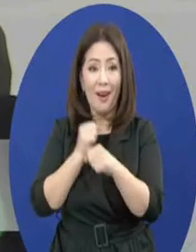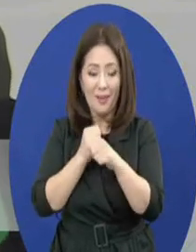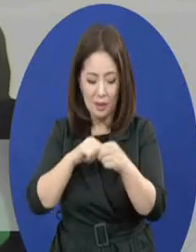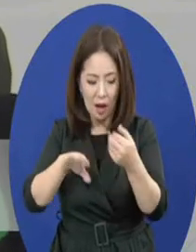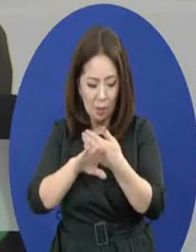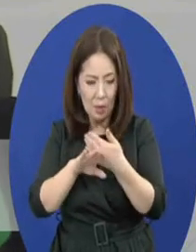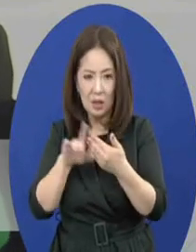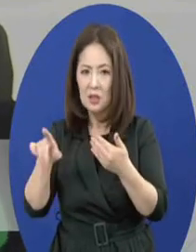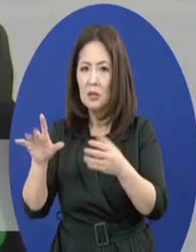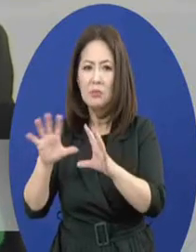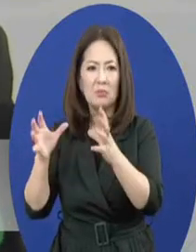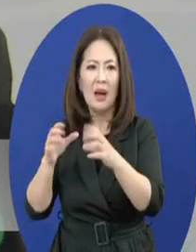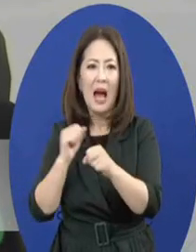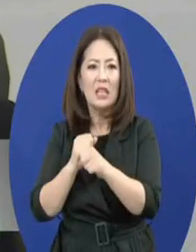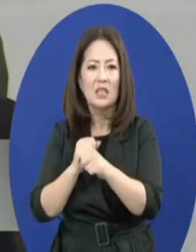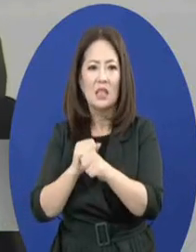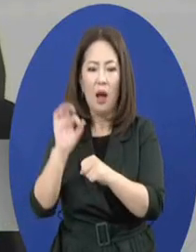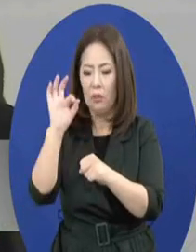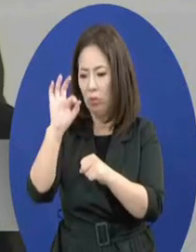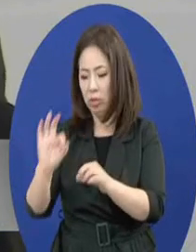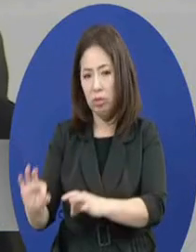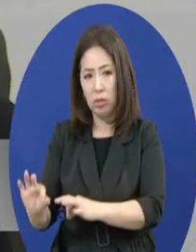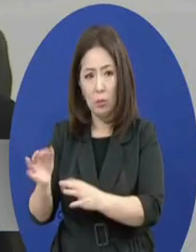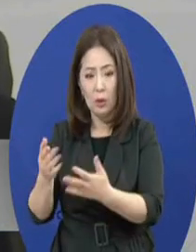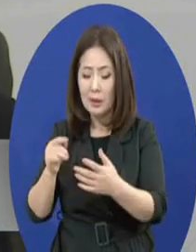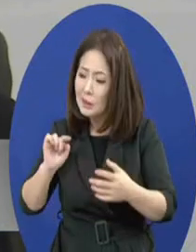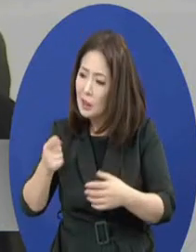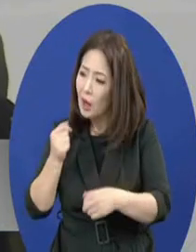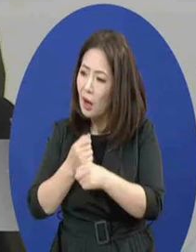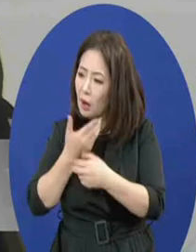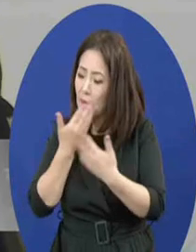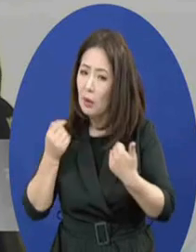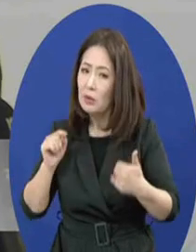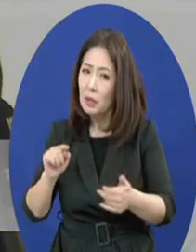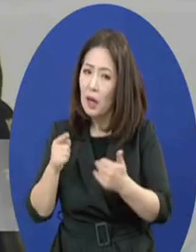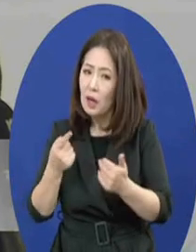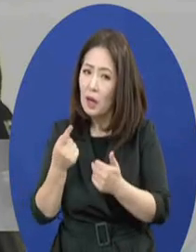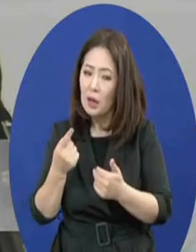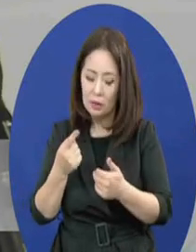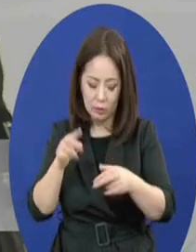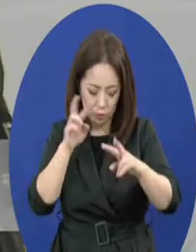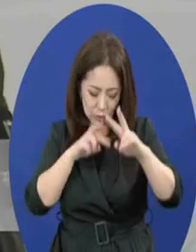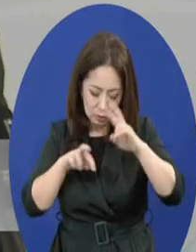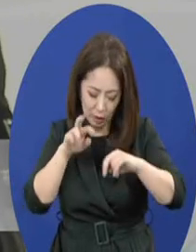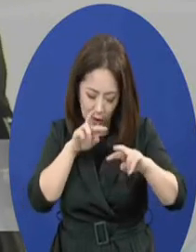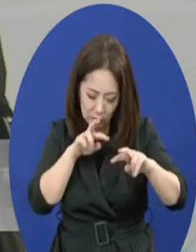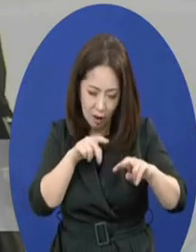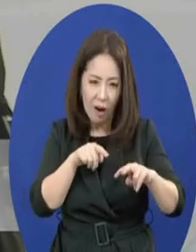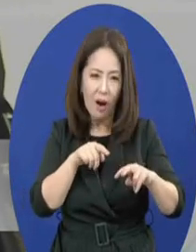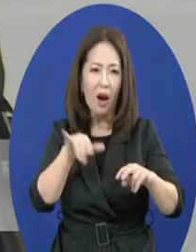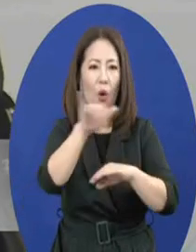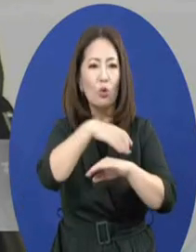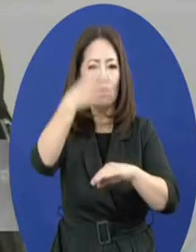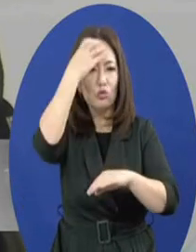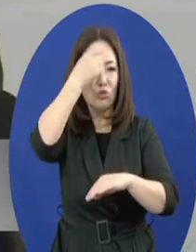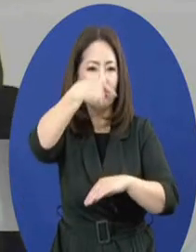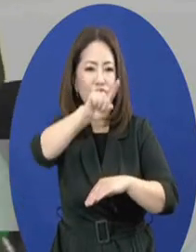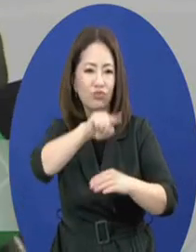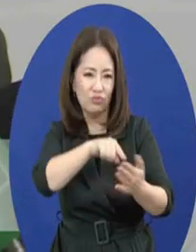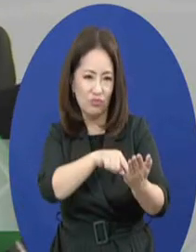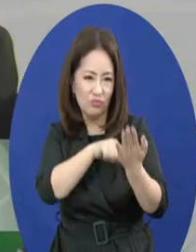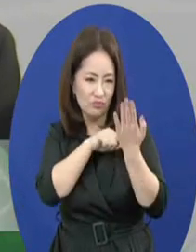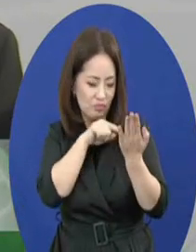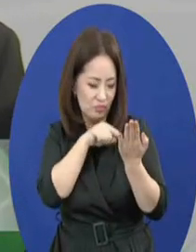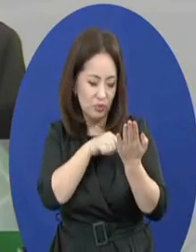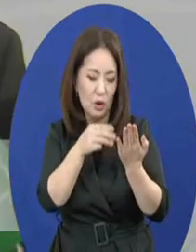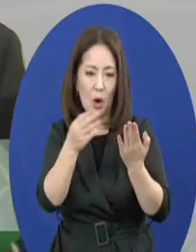ажиллаагүй. А яагаад ажиллаагүй вэ гэдгийг зарим талаар бид судалгаа юу гэж харуулж байгаа вэ гэхээр улс төрийн одоо тодорхой